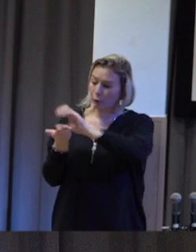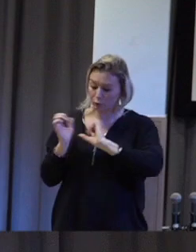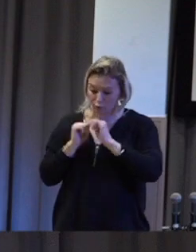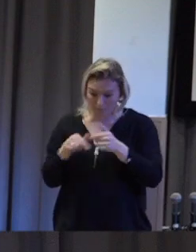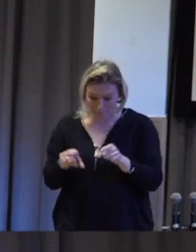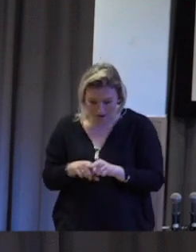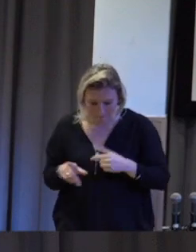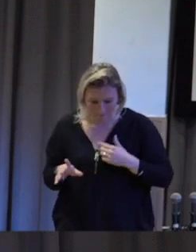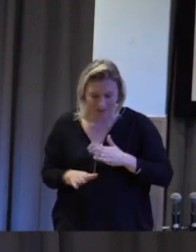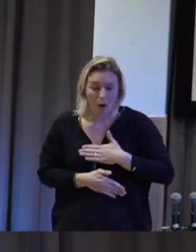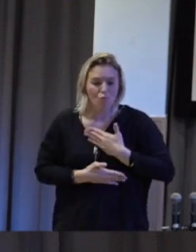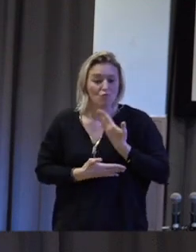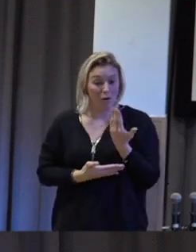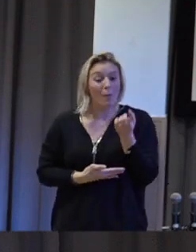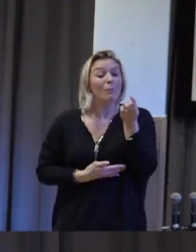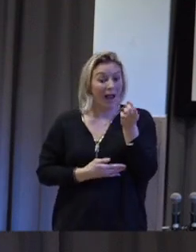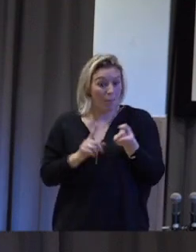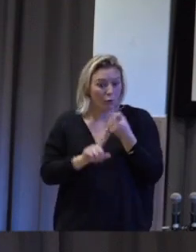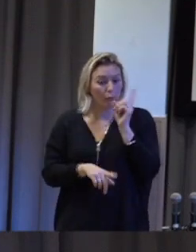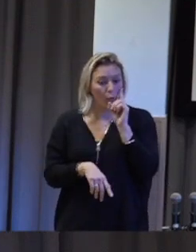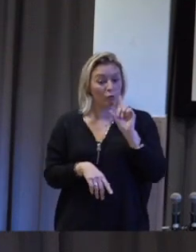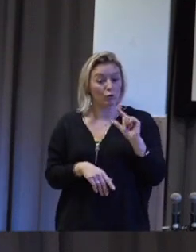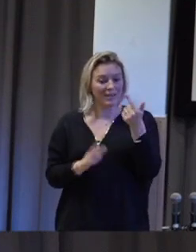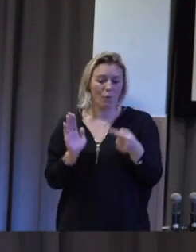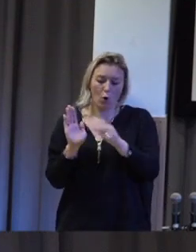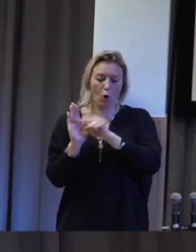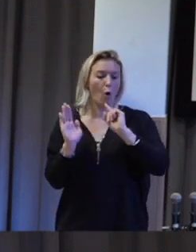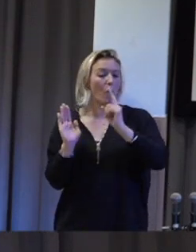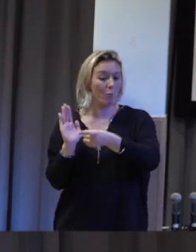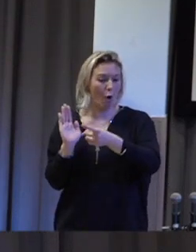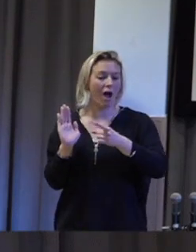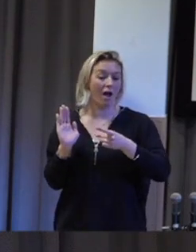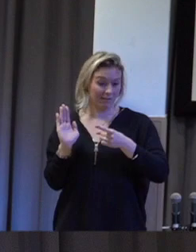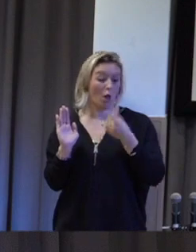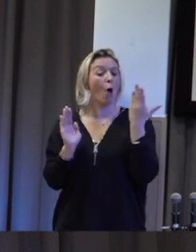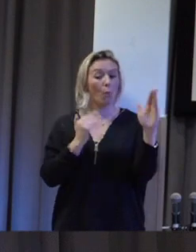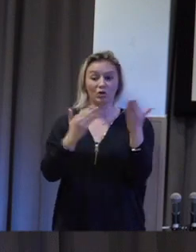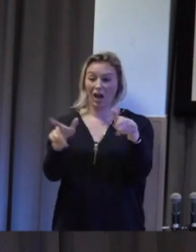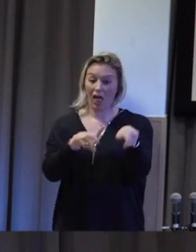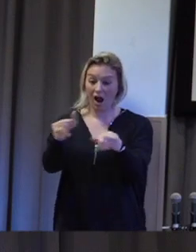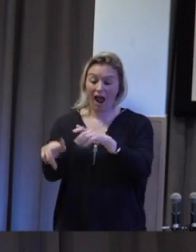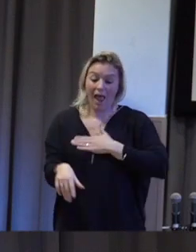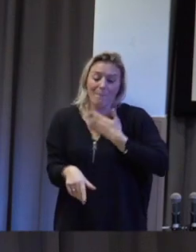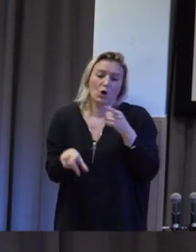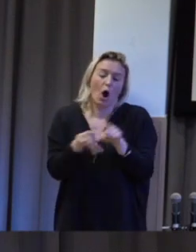second, commandement qui suit le premier, aime ton prochain comme